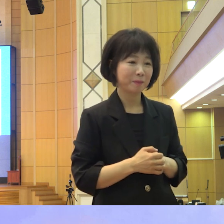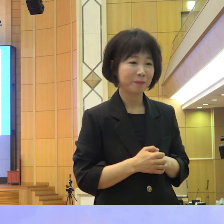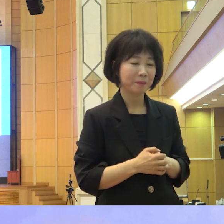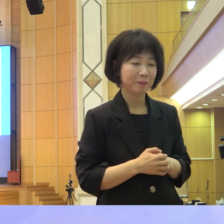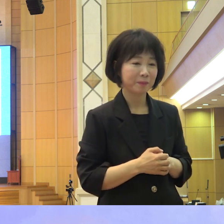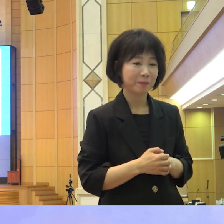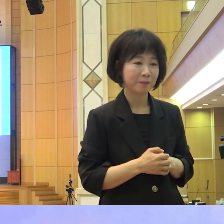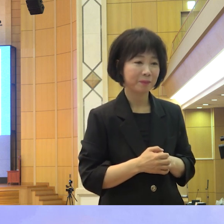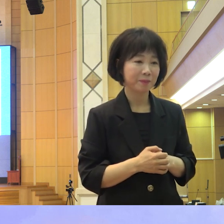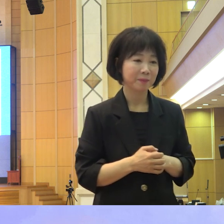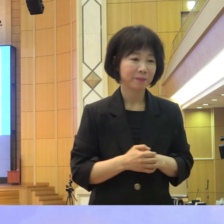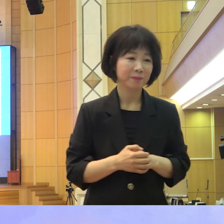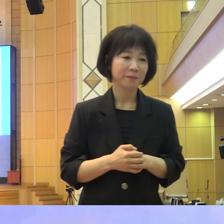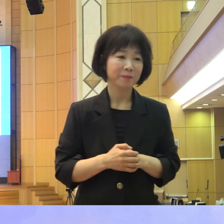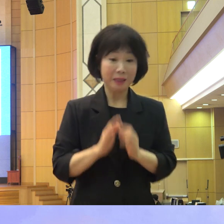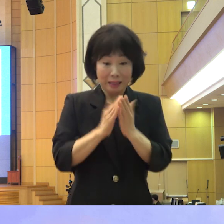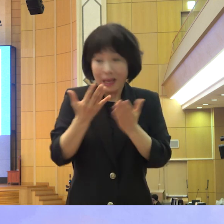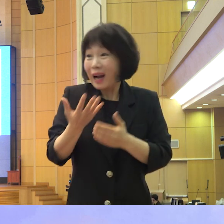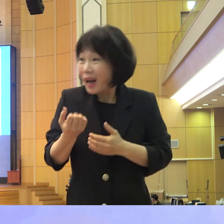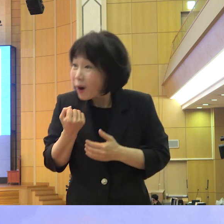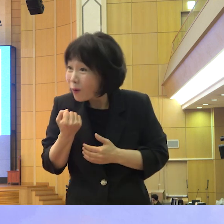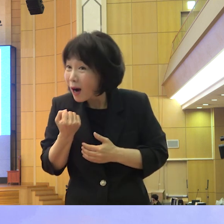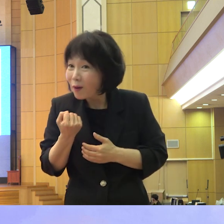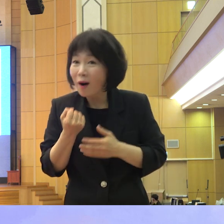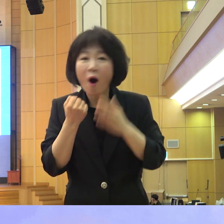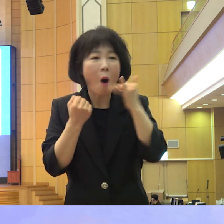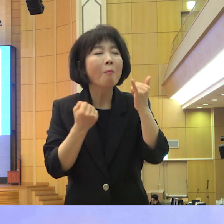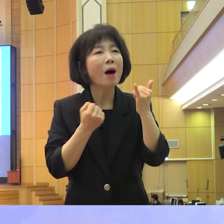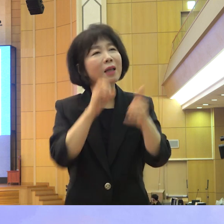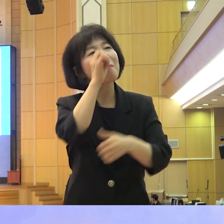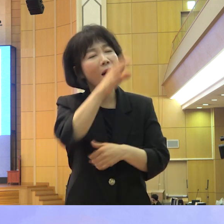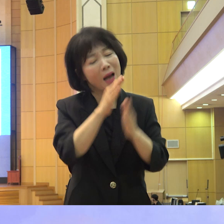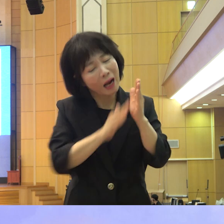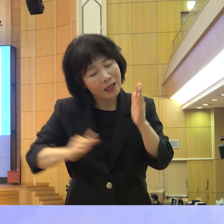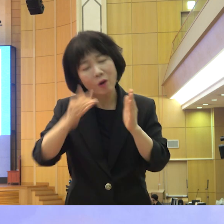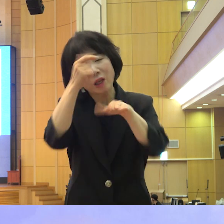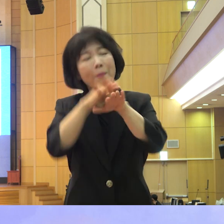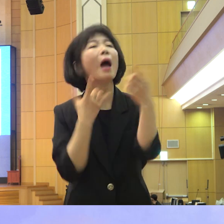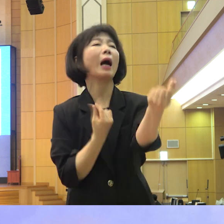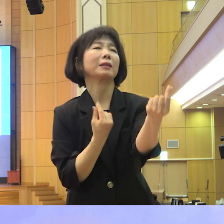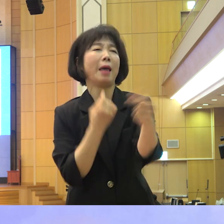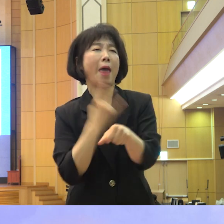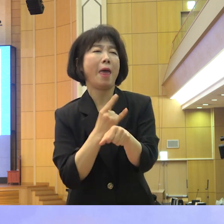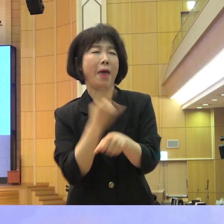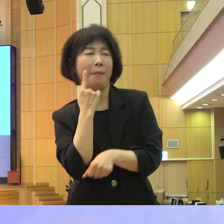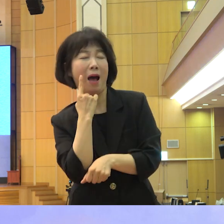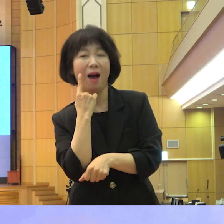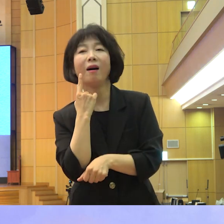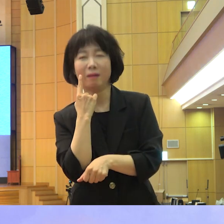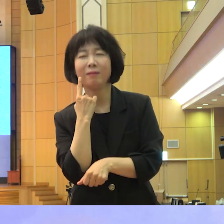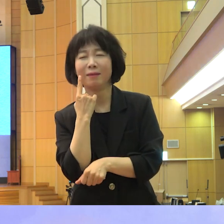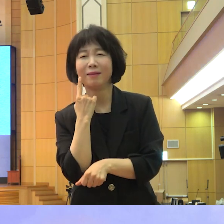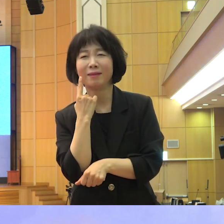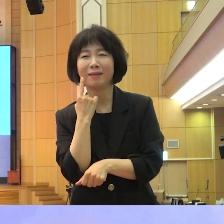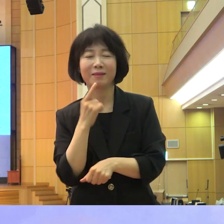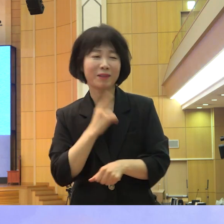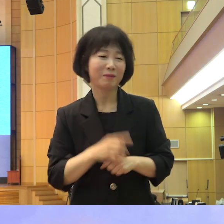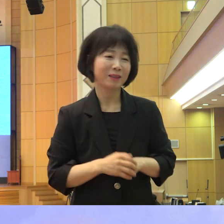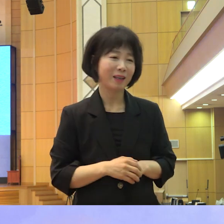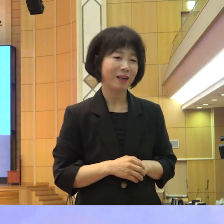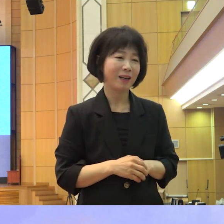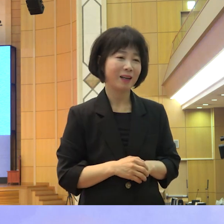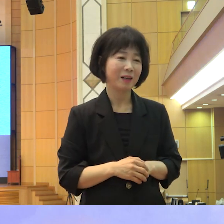알겠죠? 아유, 잘해. 이렇게 순수하잖아. 이렇게 착해요, 이렇게 아이들이. 그래서 이 두